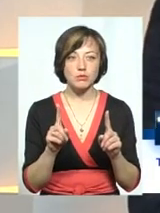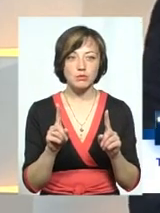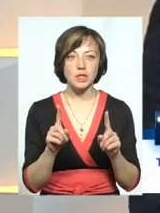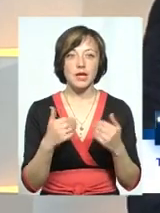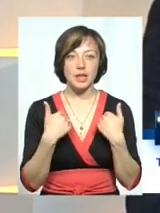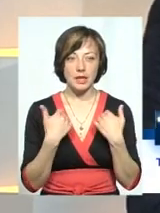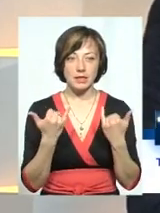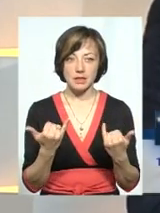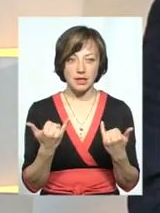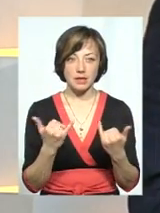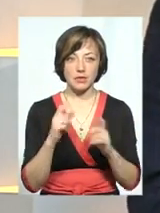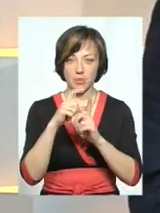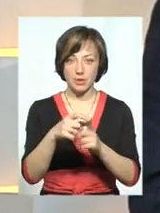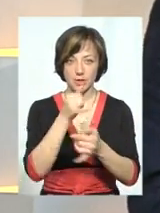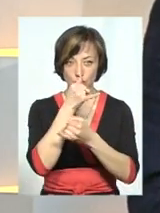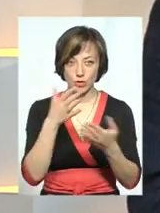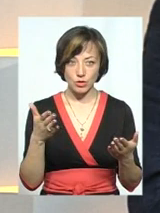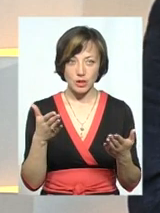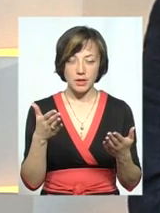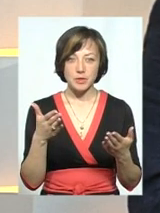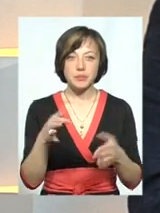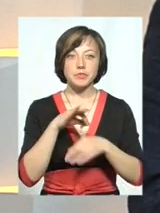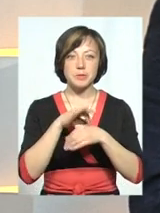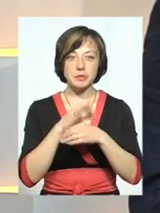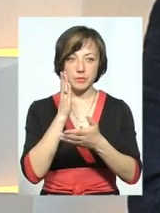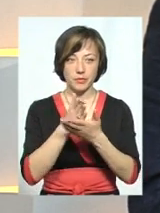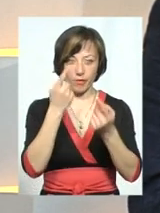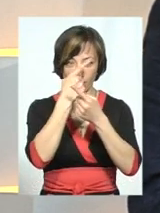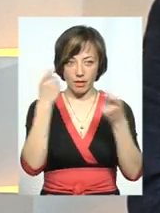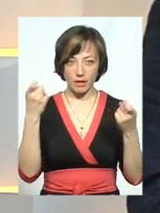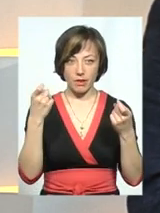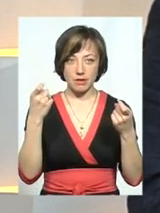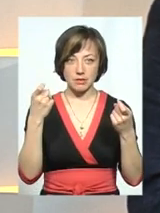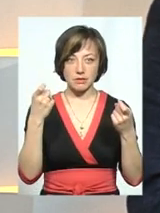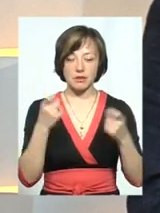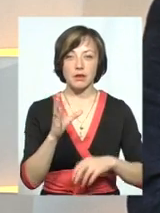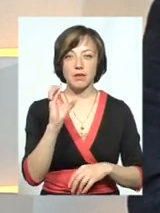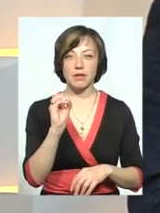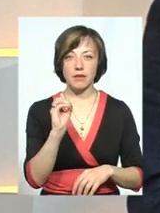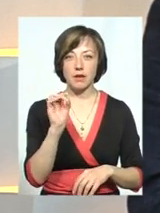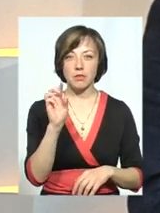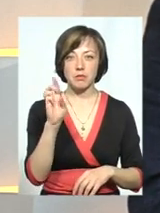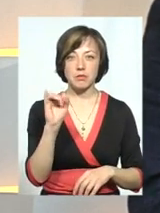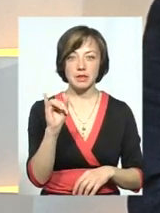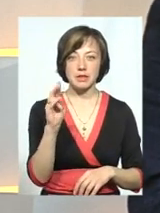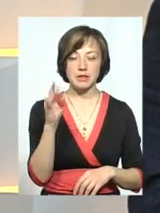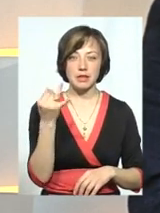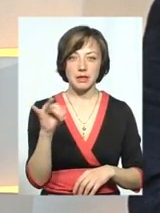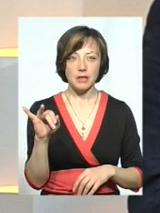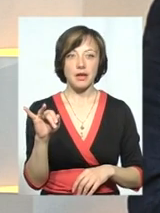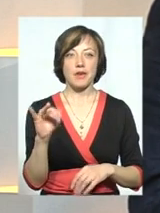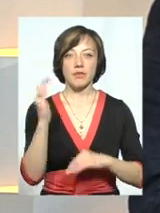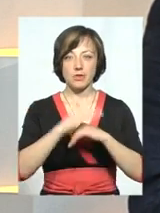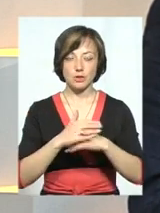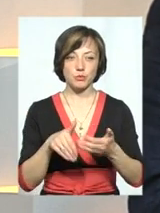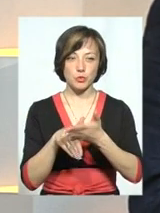я зараз так на це питання вам зразу не відповім. Ми проводимо пряму трансляцію, Олександр Вербіцький в Фейсбуці. Ви можете задати мені особисте питання, я думаю, ми сьогодні